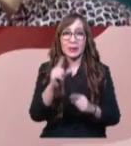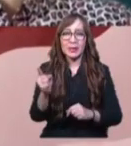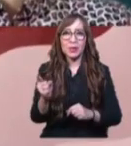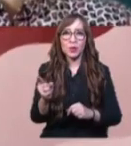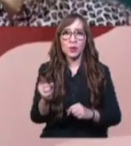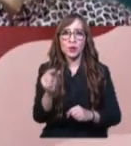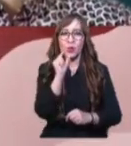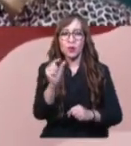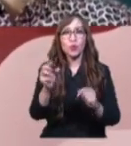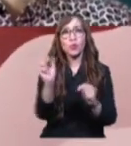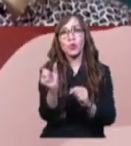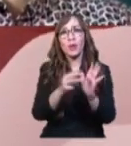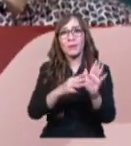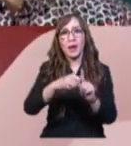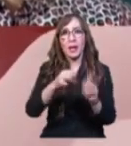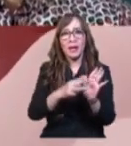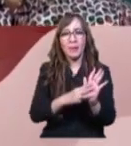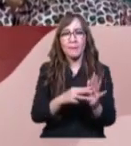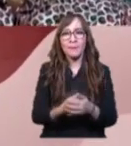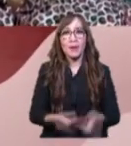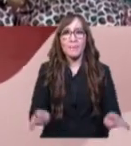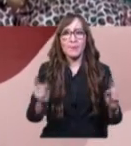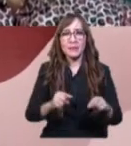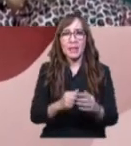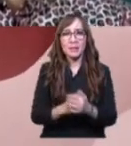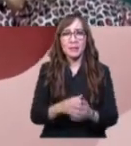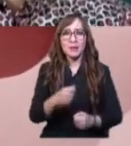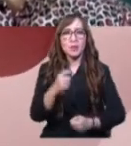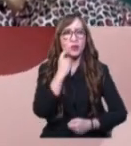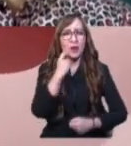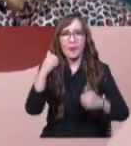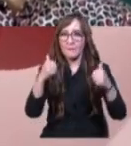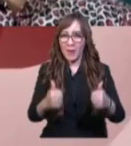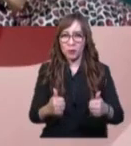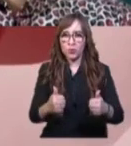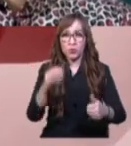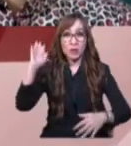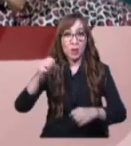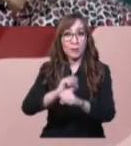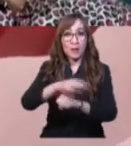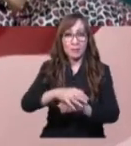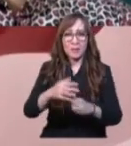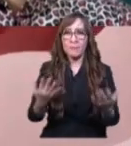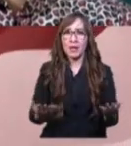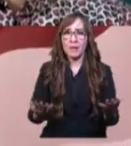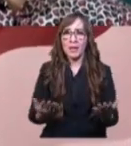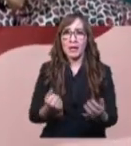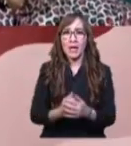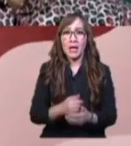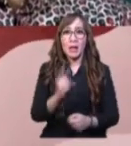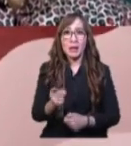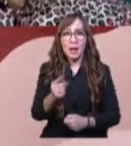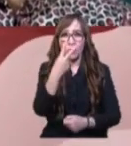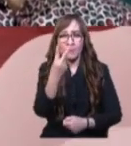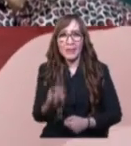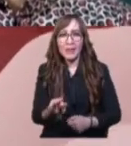bagi UMKM saat pandemi ini menjadi sebuah tools yang bagus banget buat mereka. Nah, bagaimana Anda melihat platform